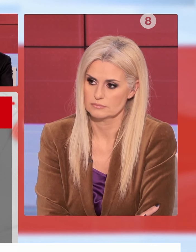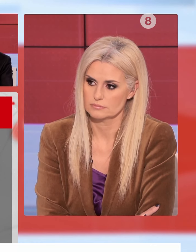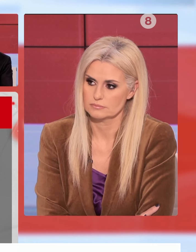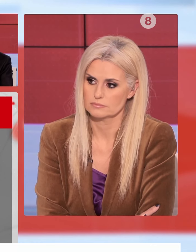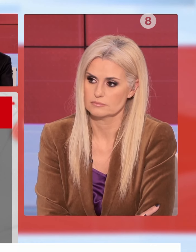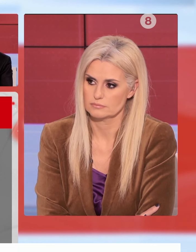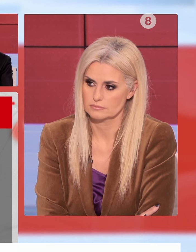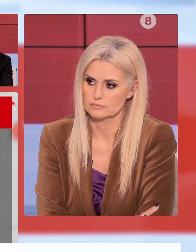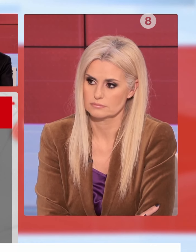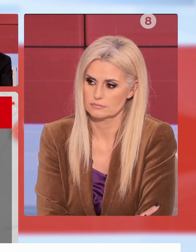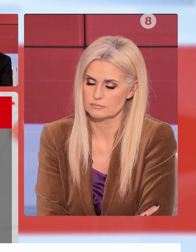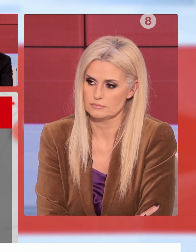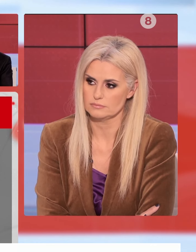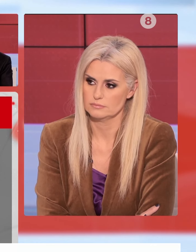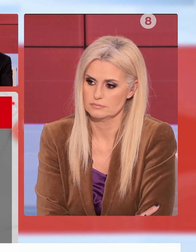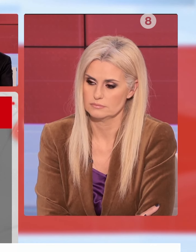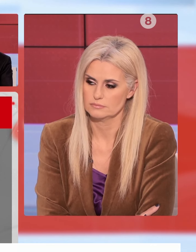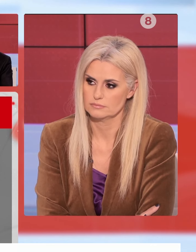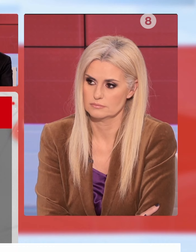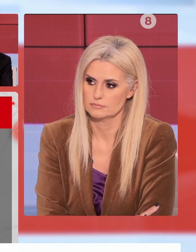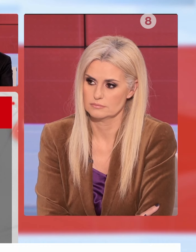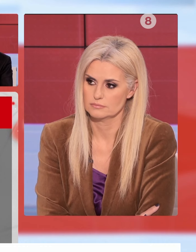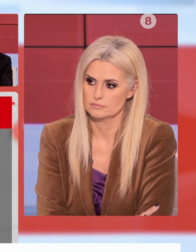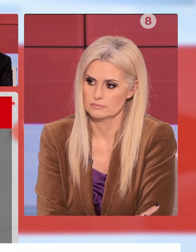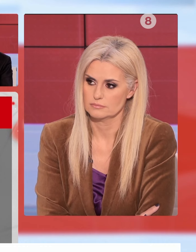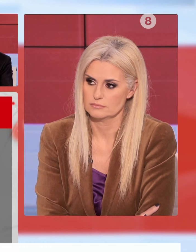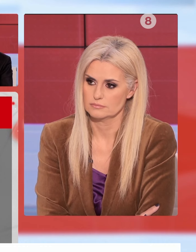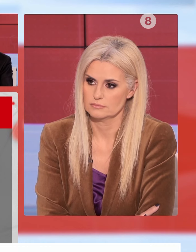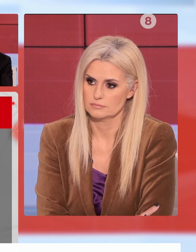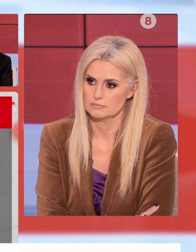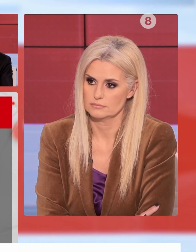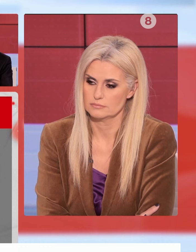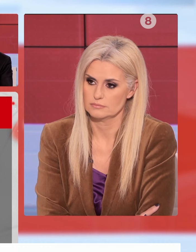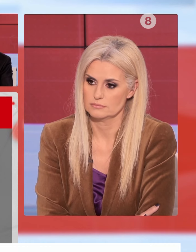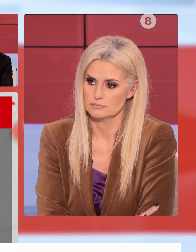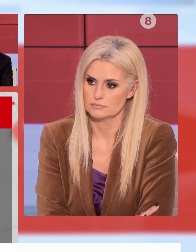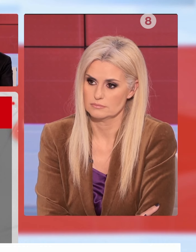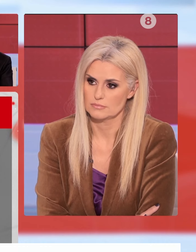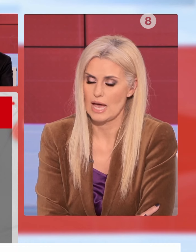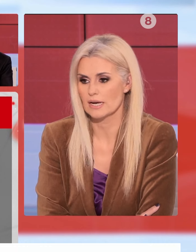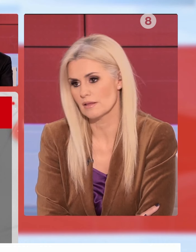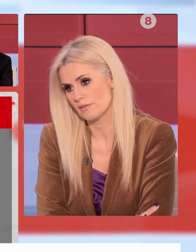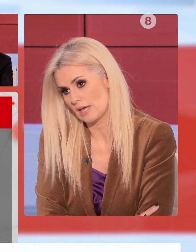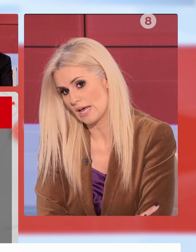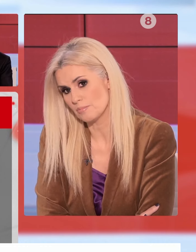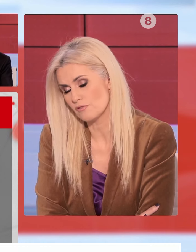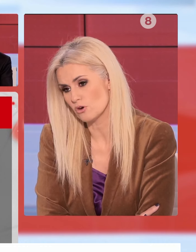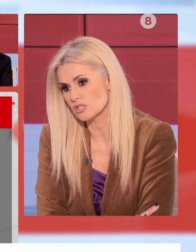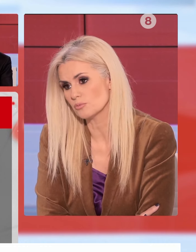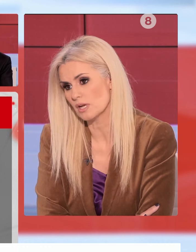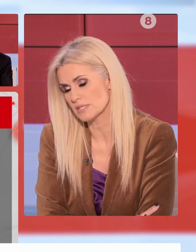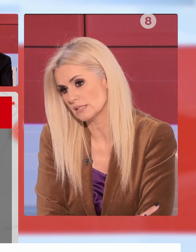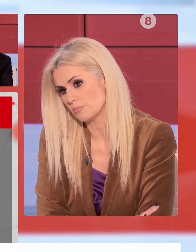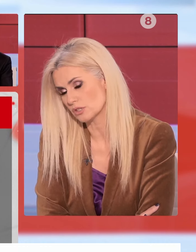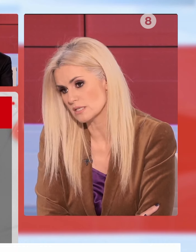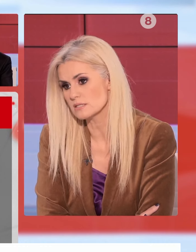οποία αντέδρασε στα ερωτηματολόγια για την πορεία του ΣΥΡΙΖΑ. Και πολλοί λένε ότι δεν το έκανε μόνη της. Άρα επιβεβαιώνεις αυτό